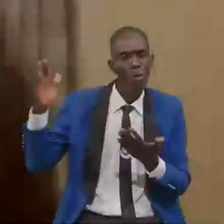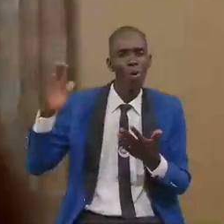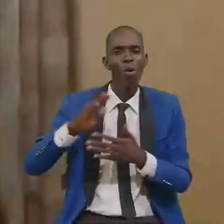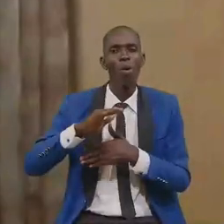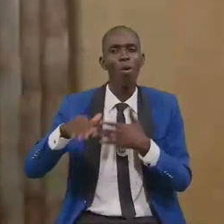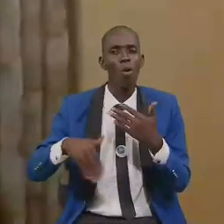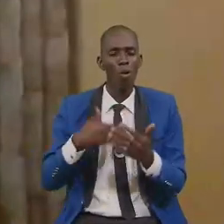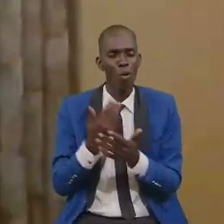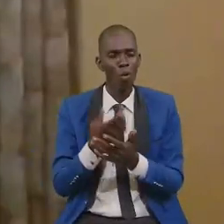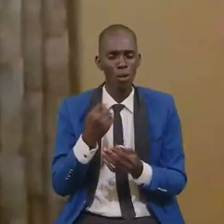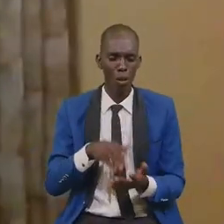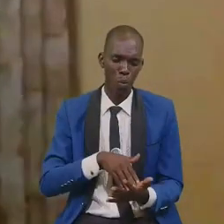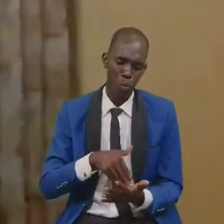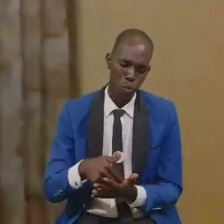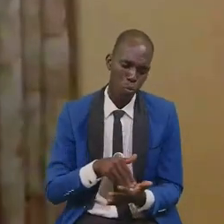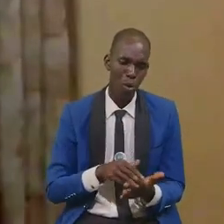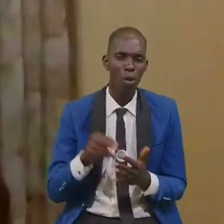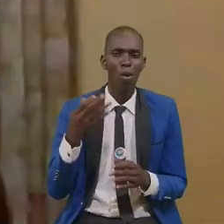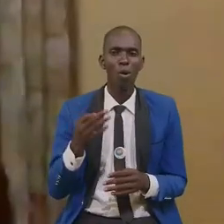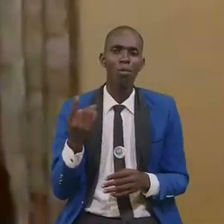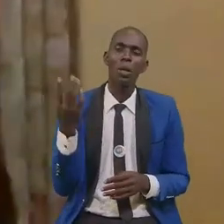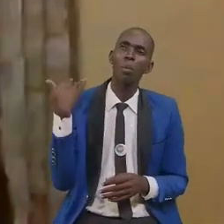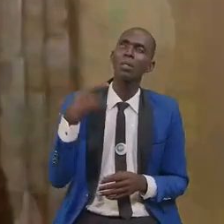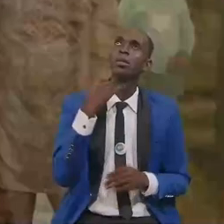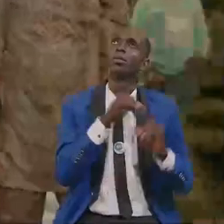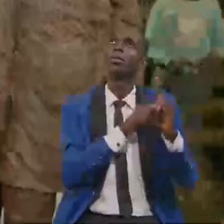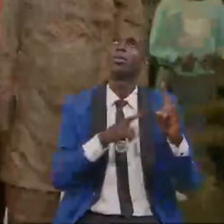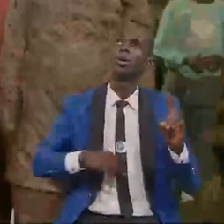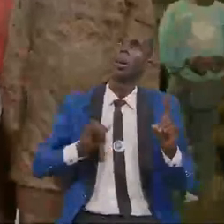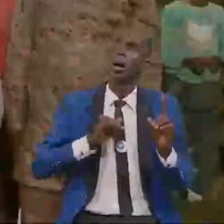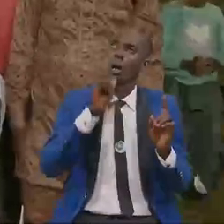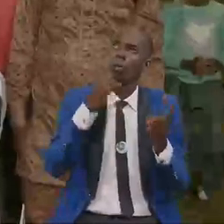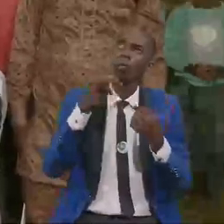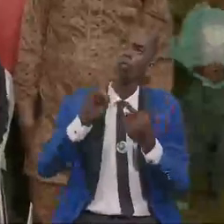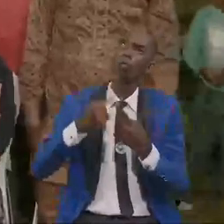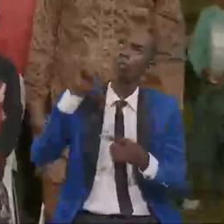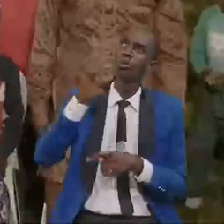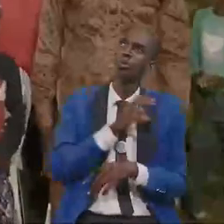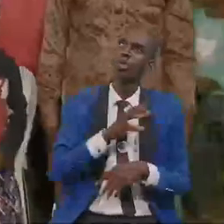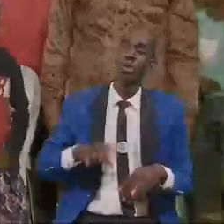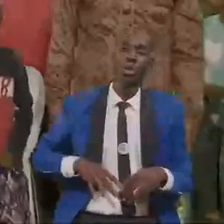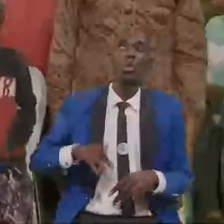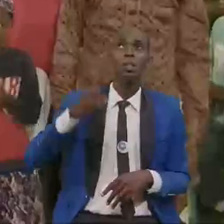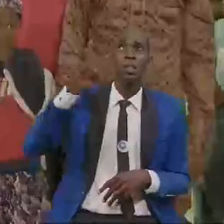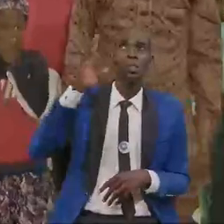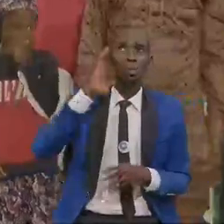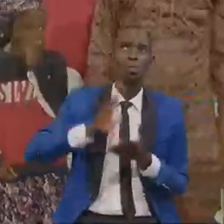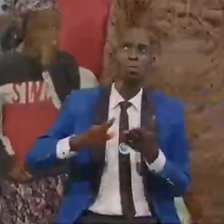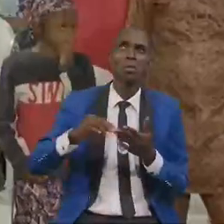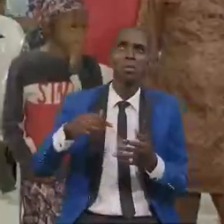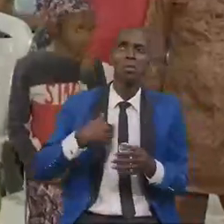toutes les faiblesses du passé je viens à Christ il va me pardonner